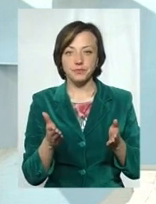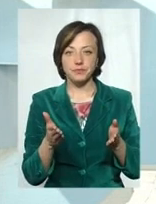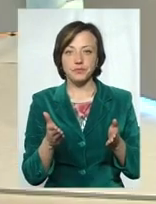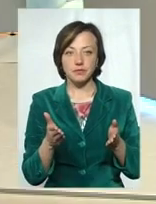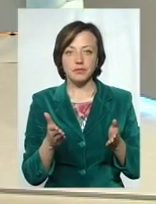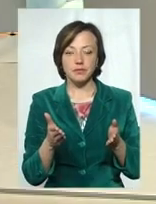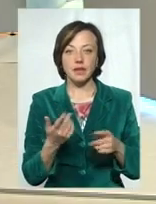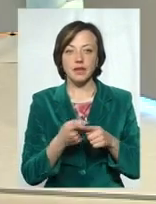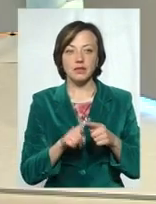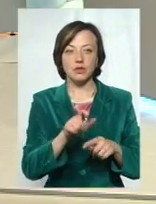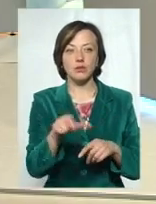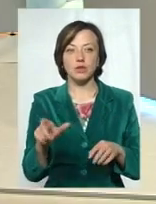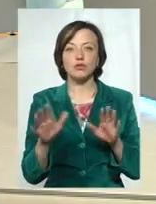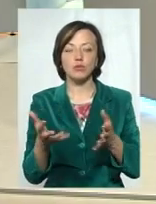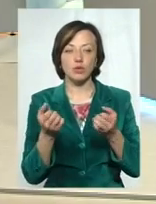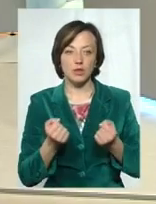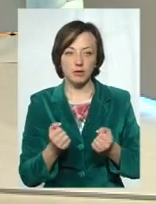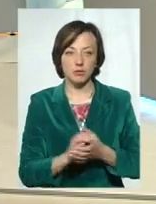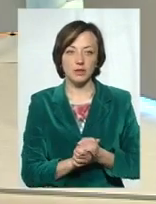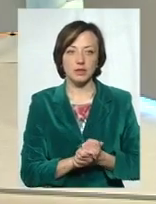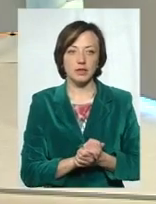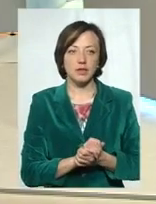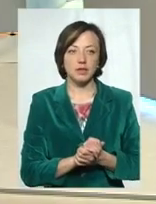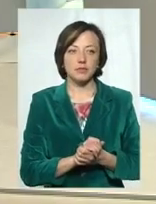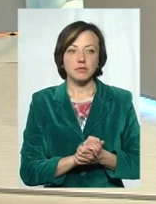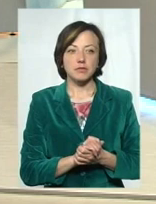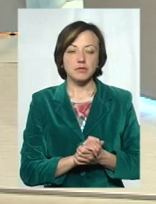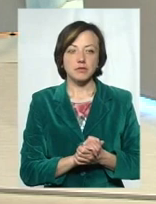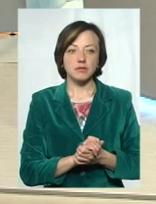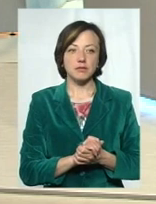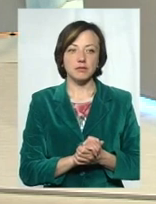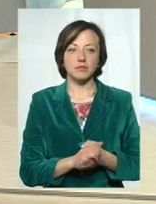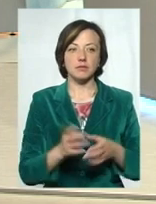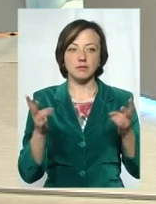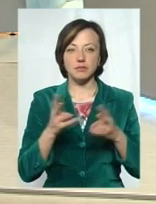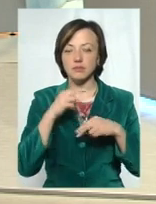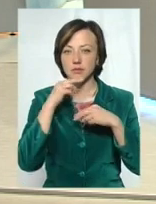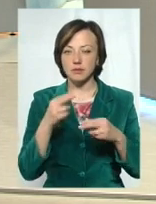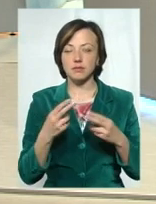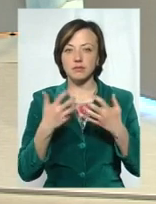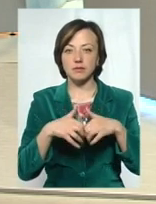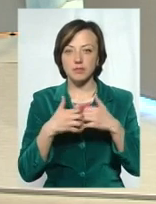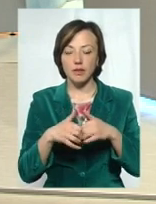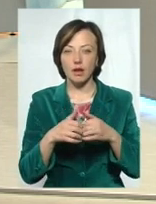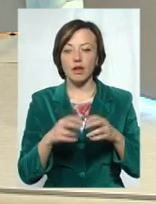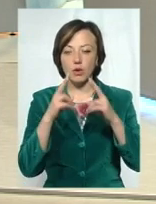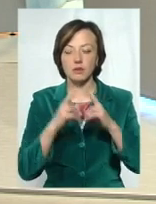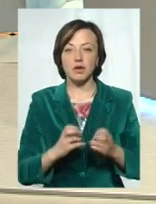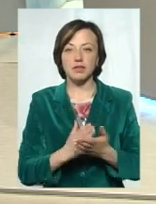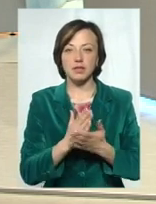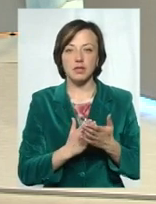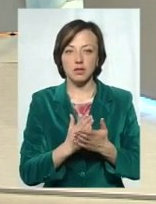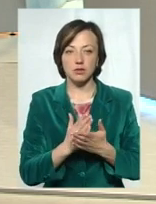сказано для цих людей, що вони будуть отримувати, що буде сказано в законі. Але дуже уважно, треба підраховувати, розібратися в стажі. От буквально сьогодні в